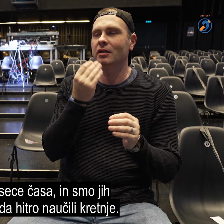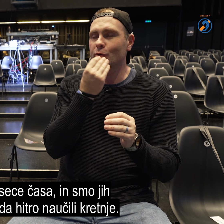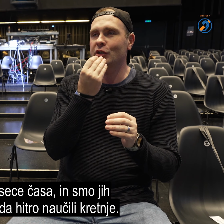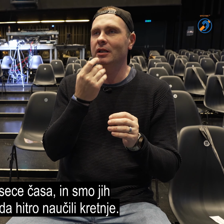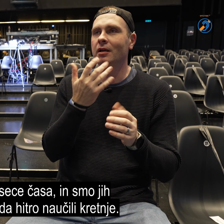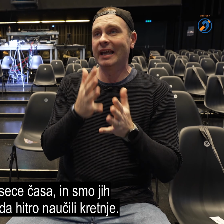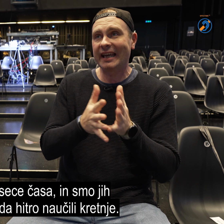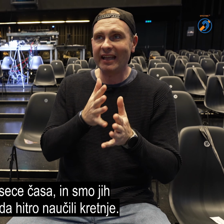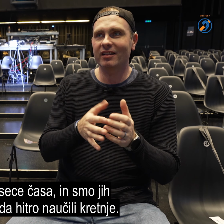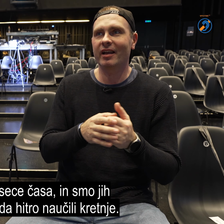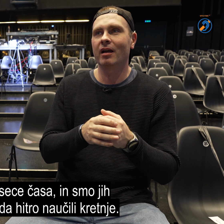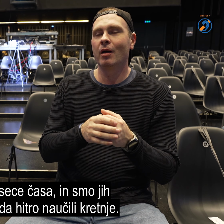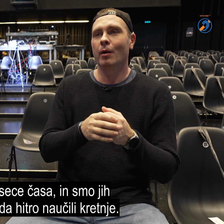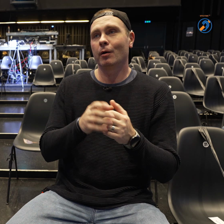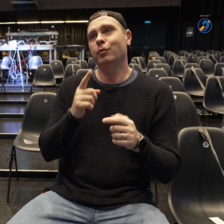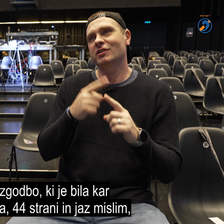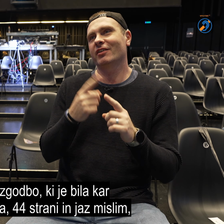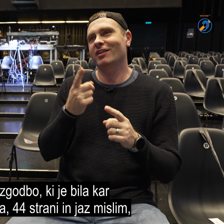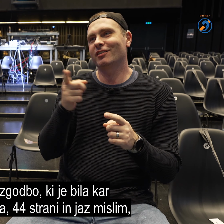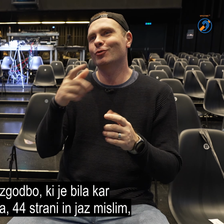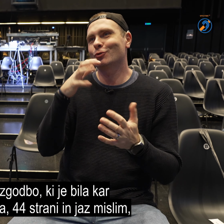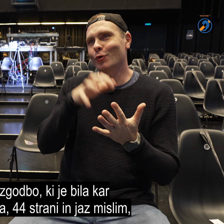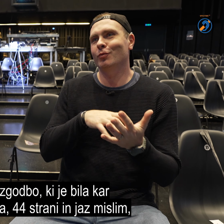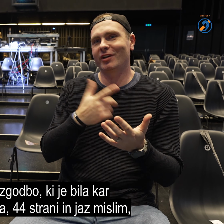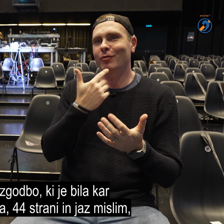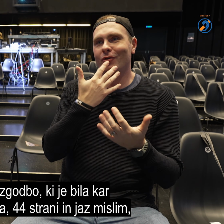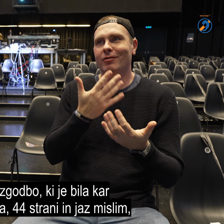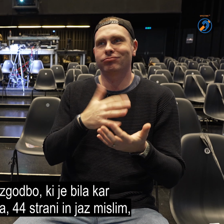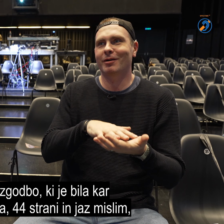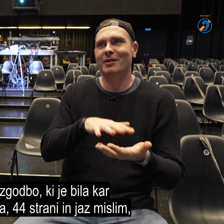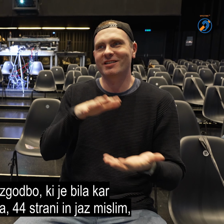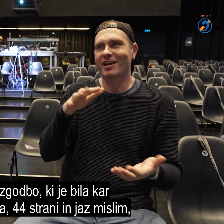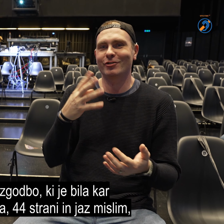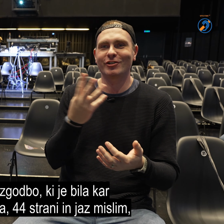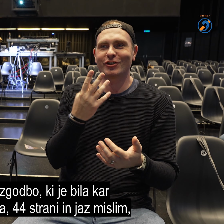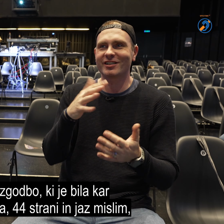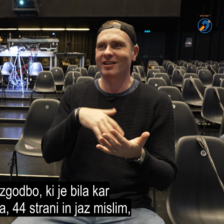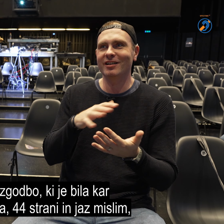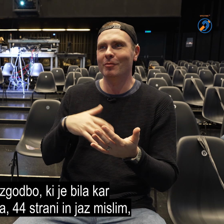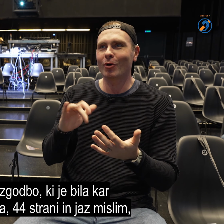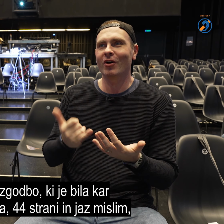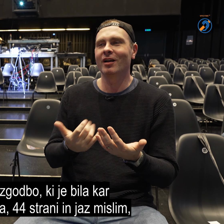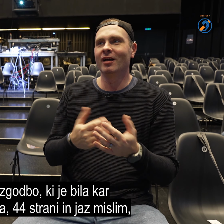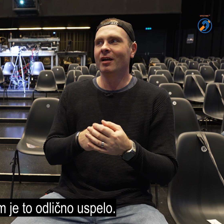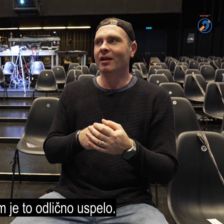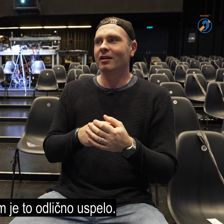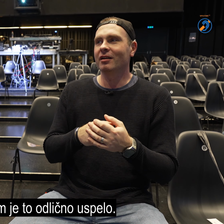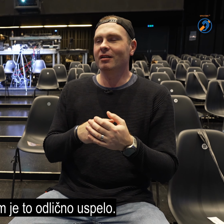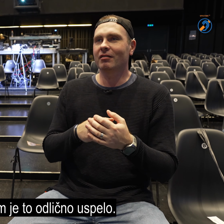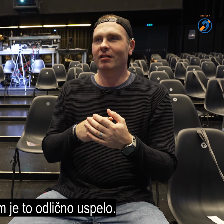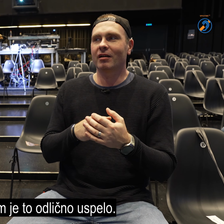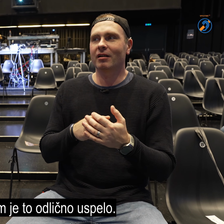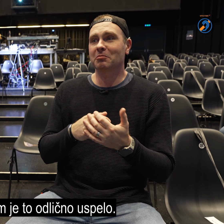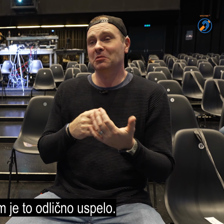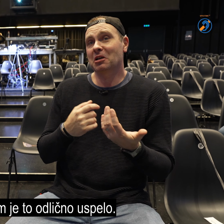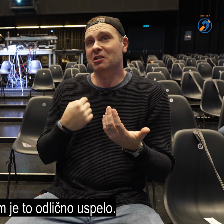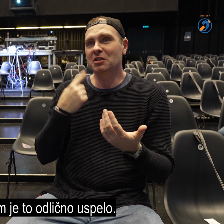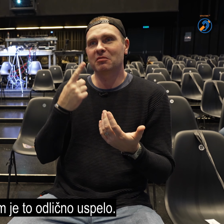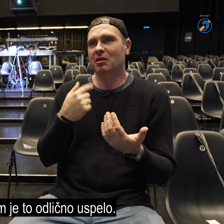naučili kretne, po seveda to žgodbo, ki je bilo v kapred seji, štiri in štiri strani je bilo in